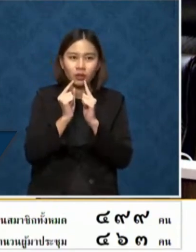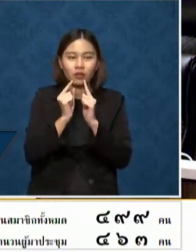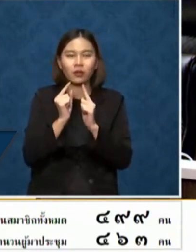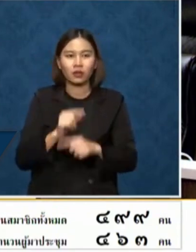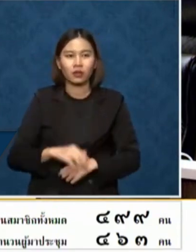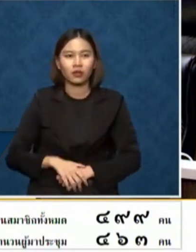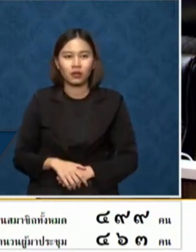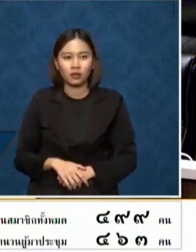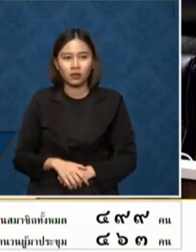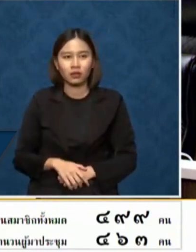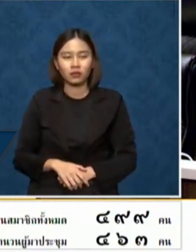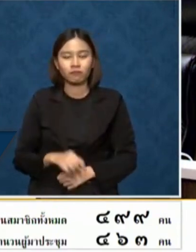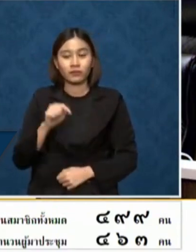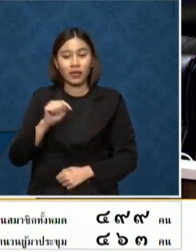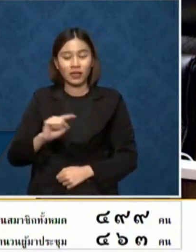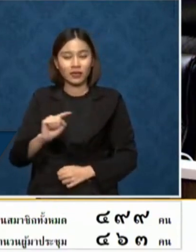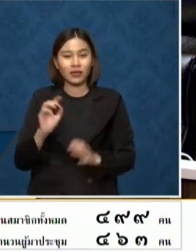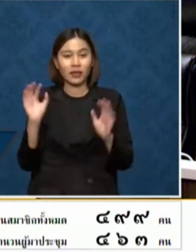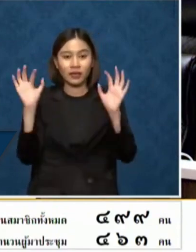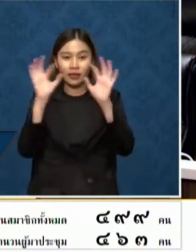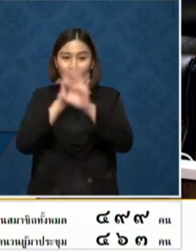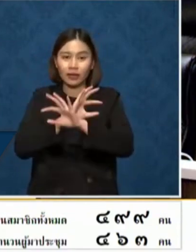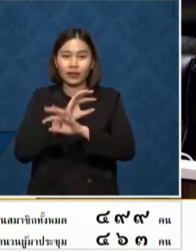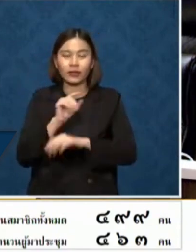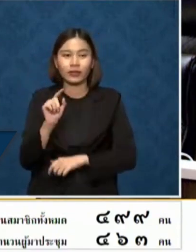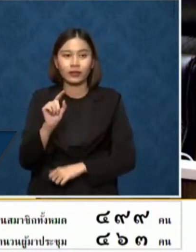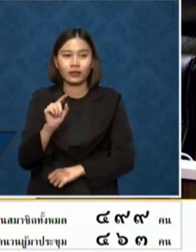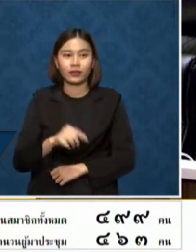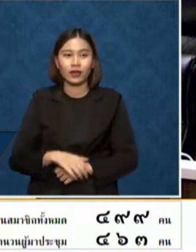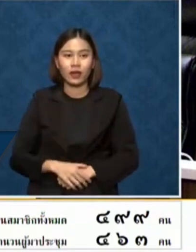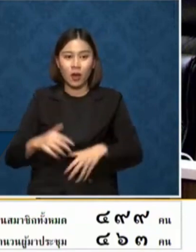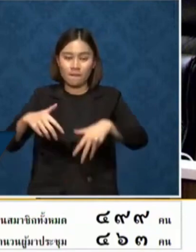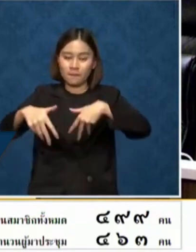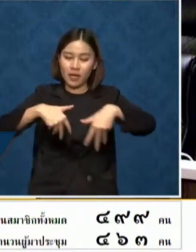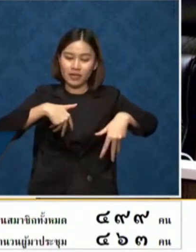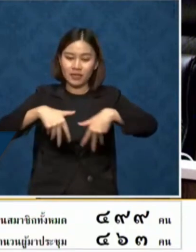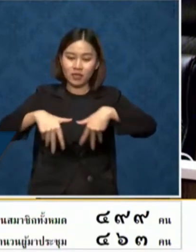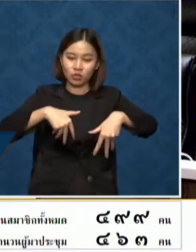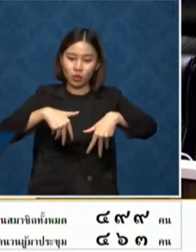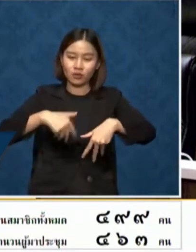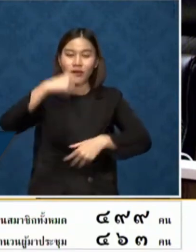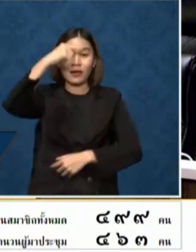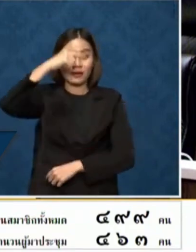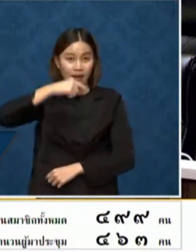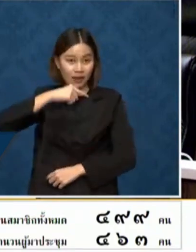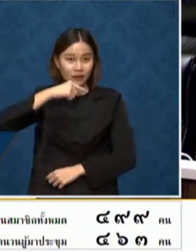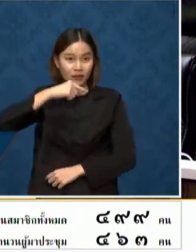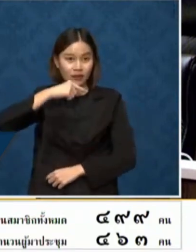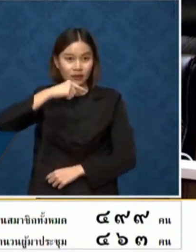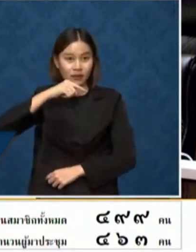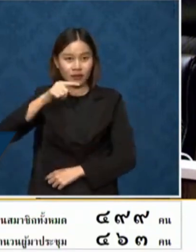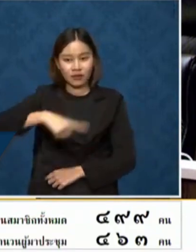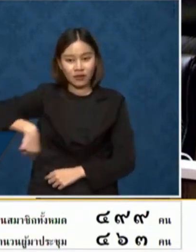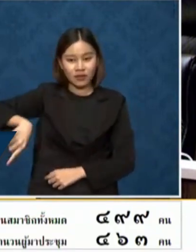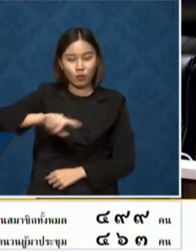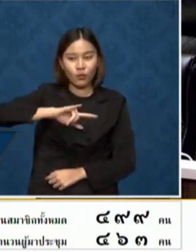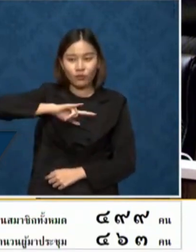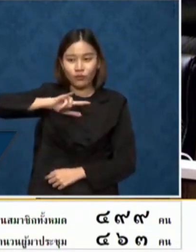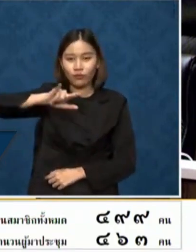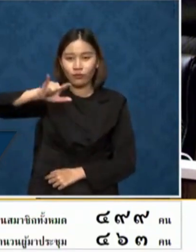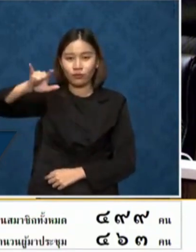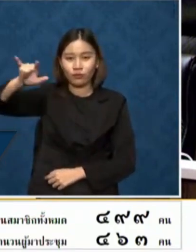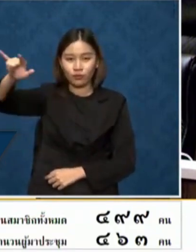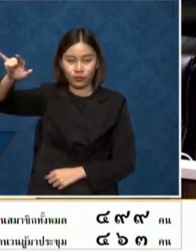คุยสิ่งนี้มันก็คือเหมือนกับที่ประชาชนพี่น้องชาวไทยเราเดินทางออกนอก